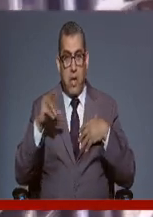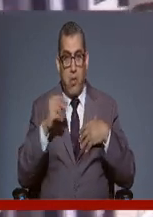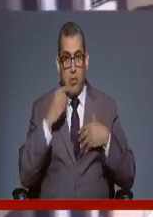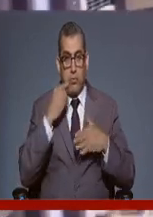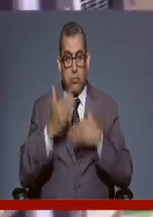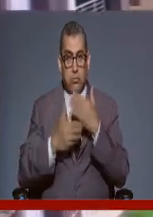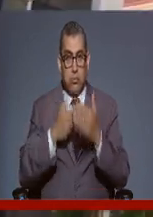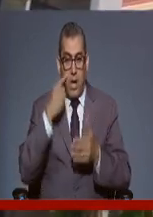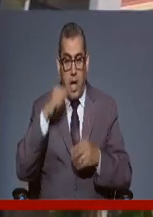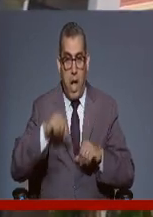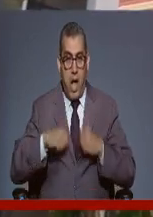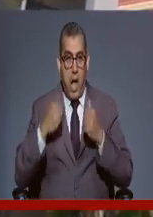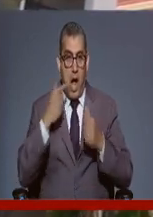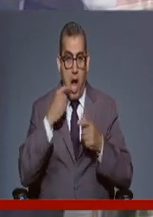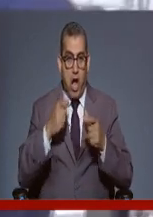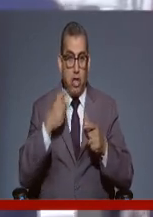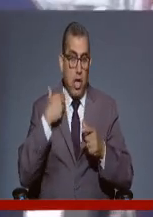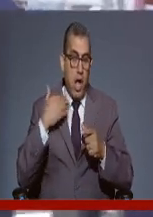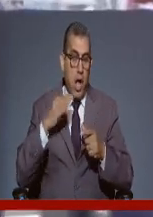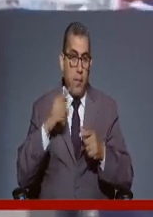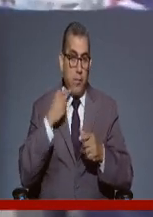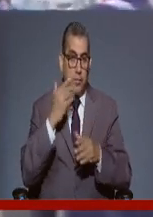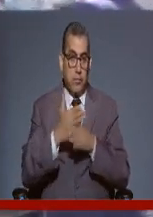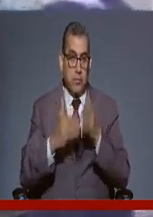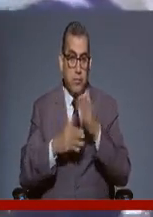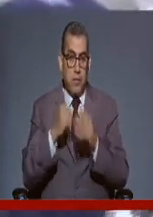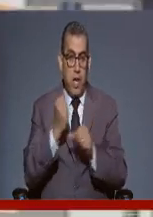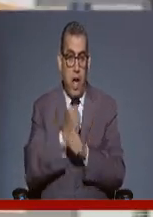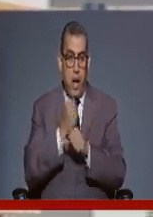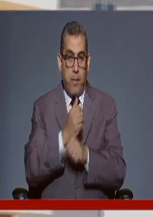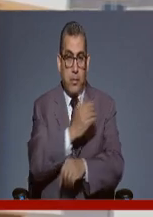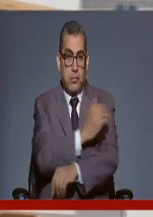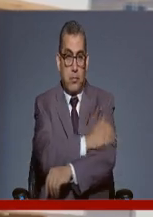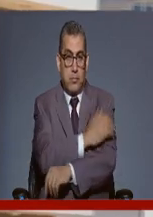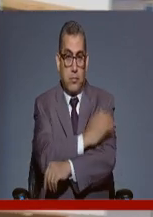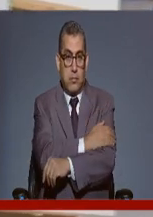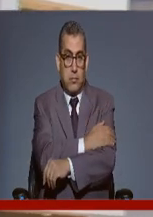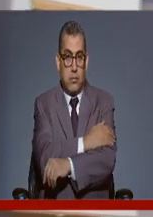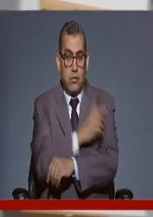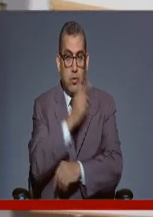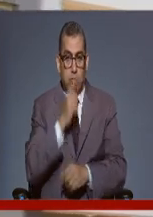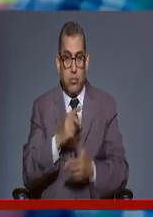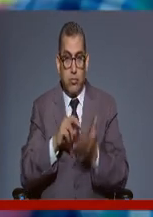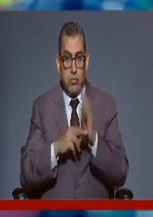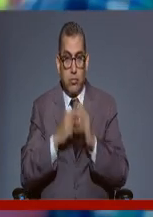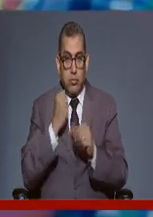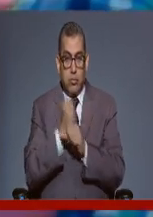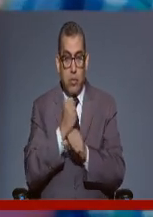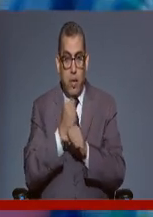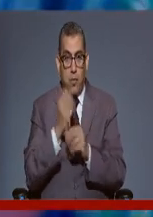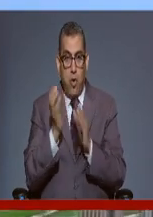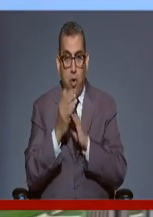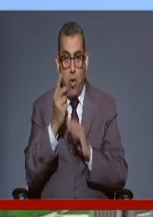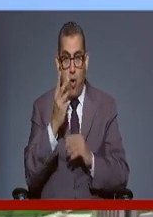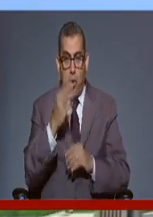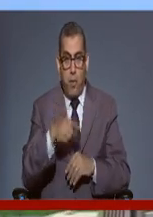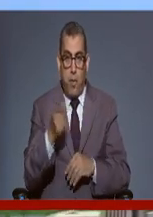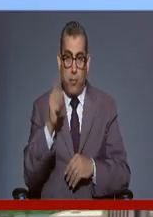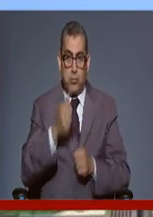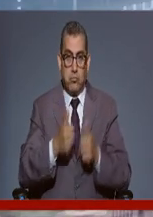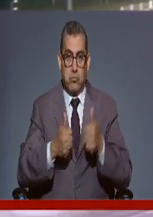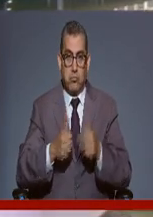العيش الكريم والسكن اللائق والعمل المناسب نحو غد افضل من اجيال القادمه